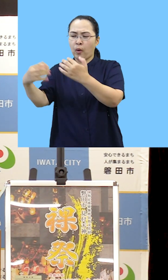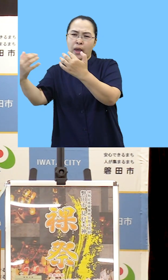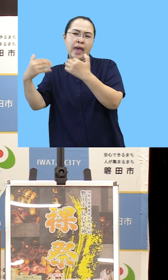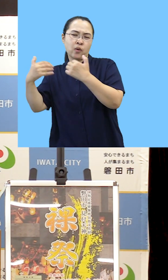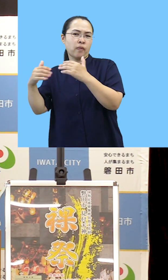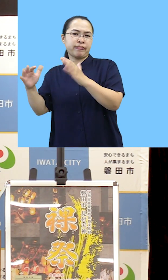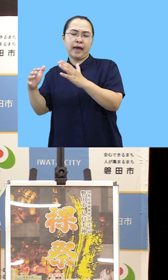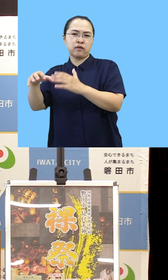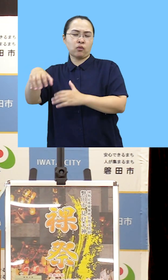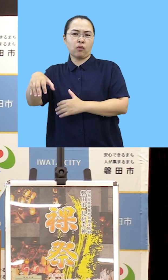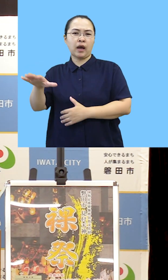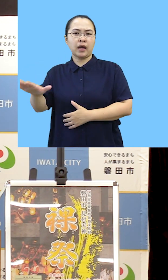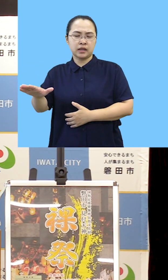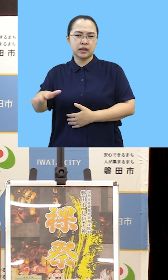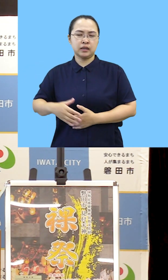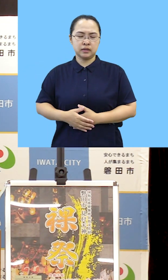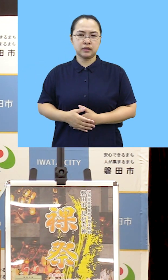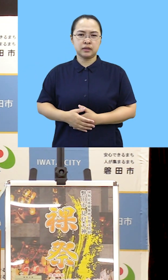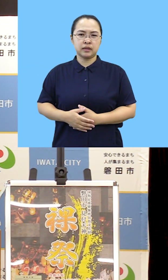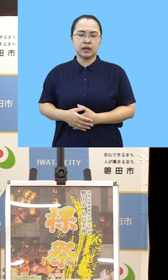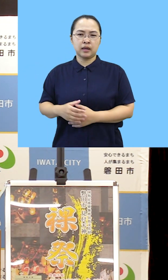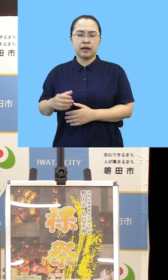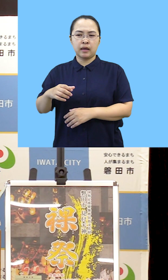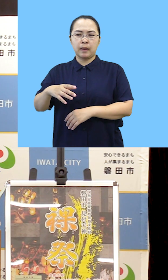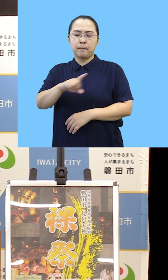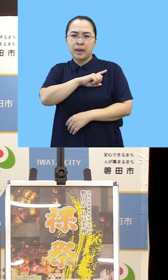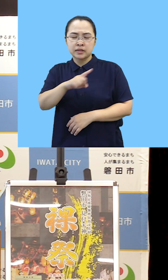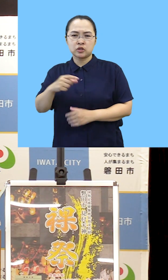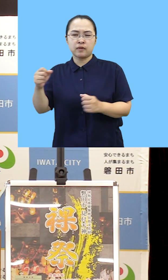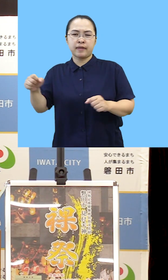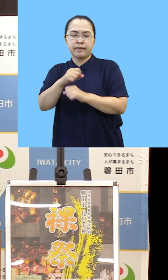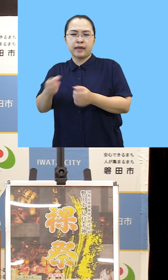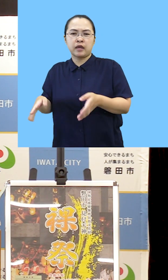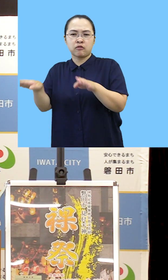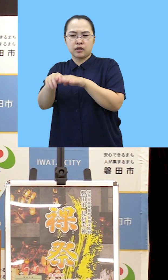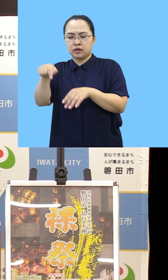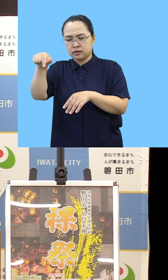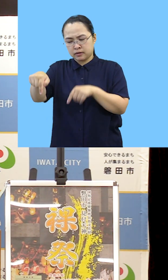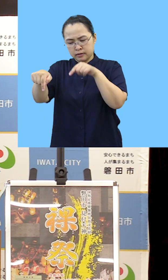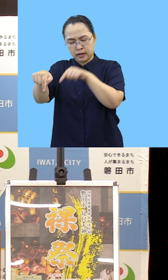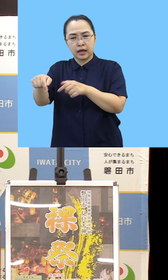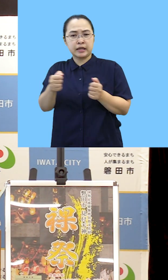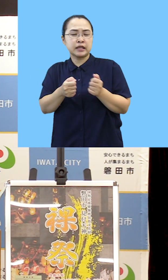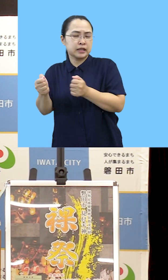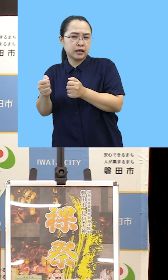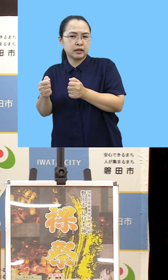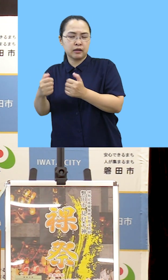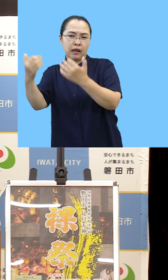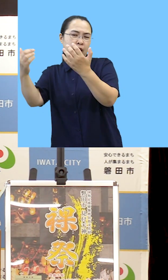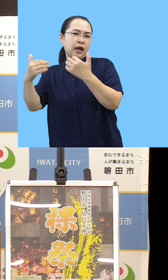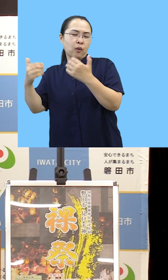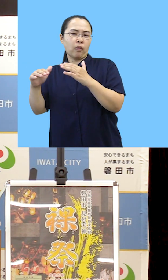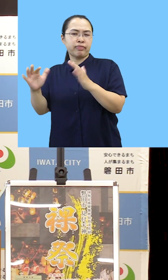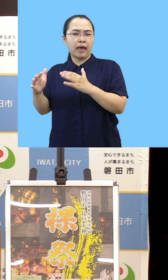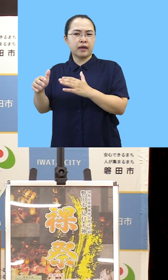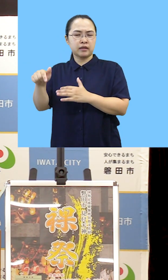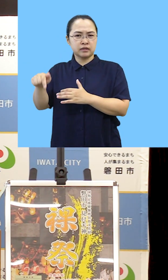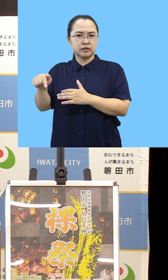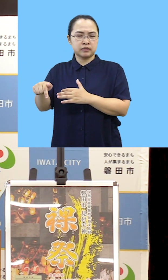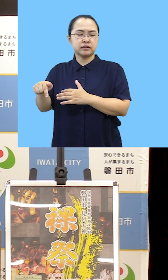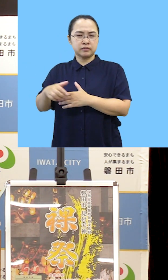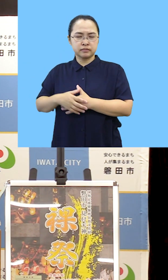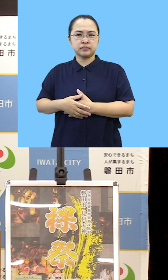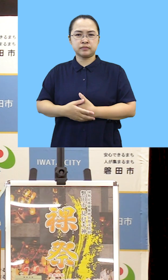あって、まずは体育館の方に避難をさせていましたので、エアコンがついてないところに避難させていたんです